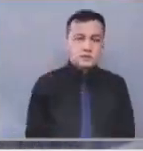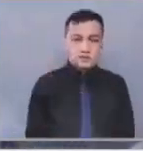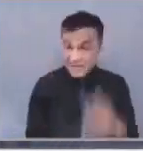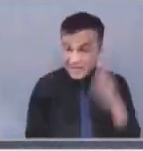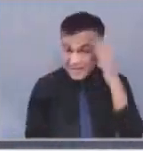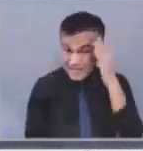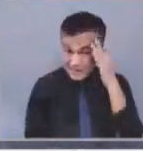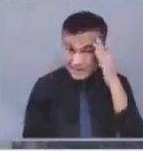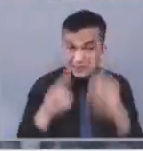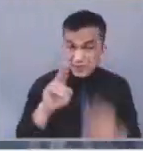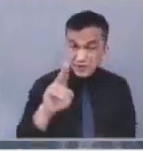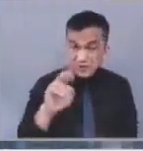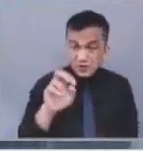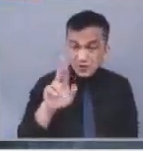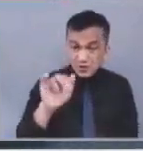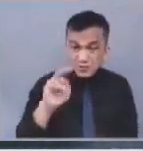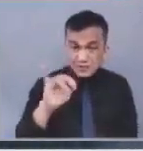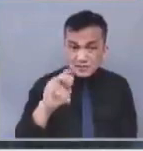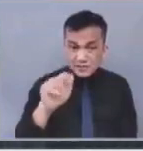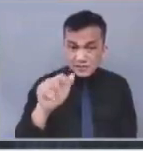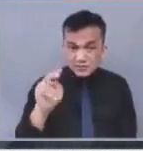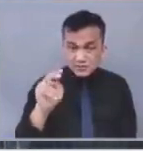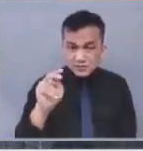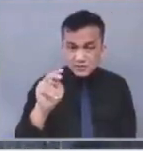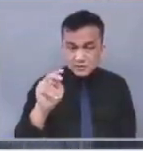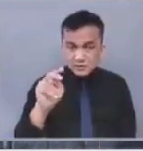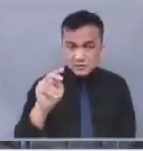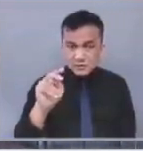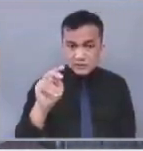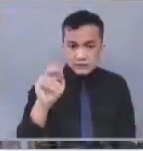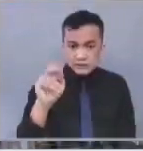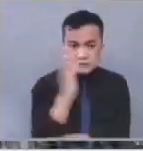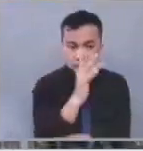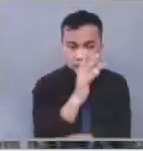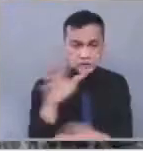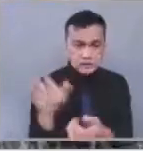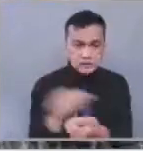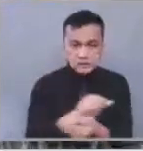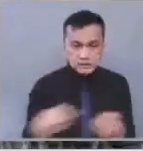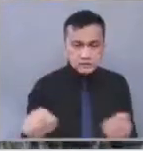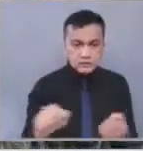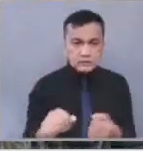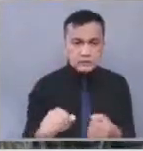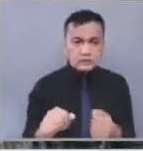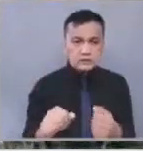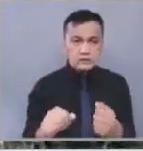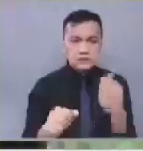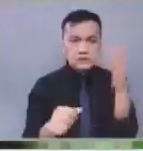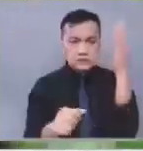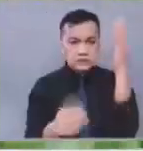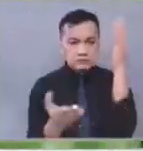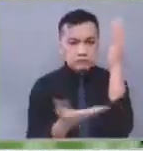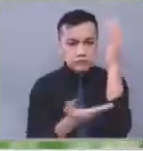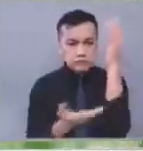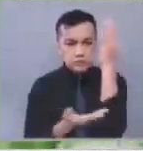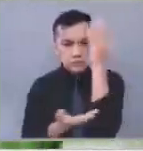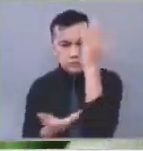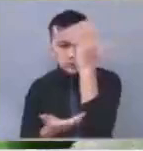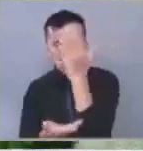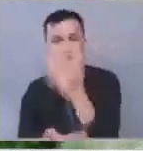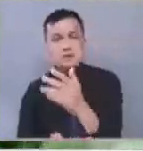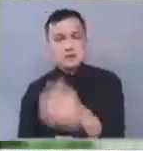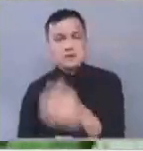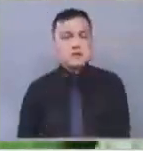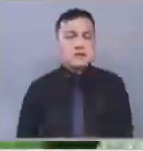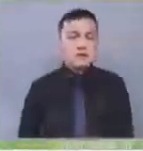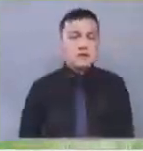urbanization ay nagde-destroy ng nature, no? Kakaroon na ng mga massive tree cutting. So ngayon, ang natitira